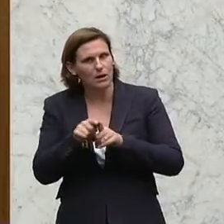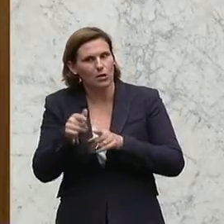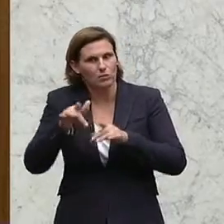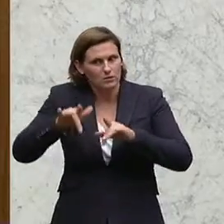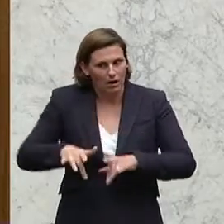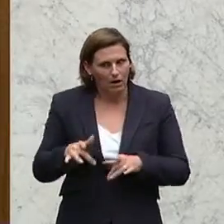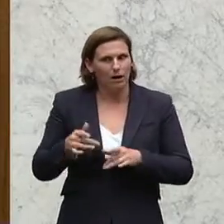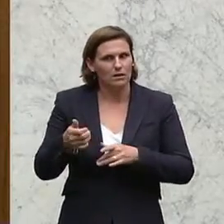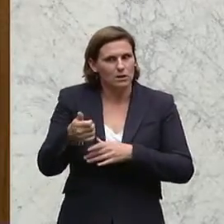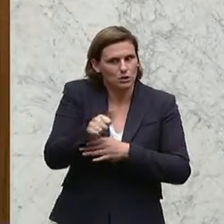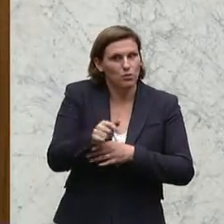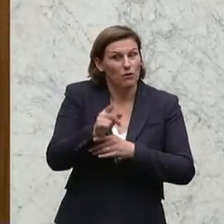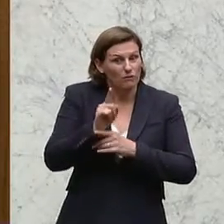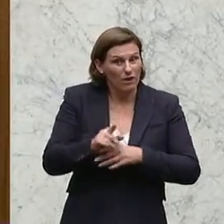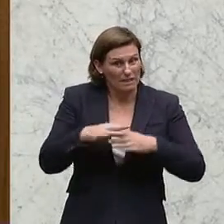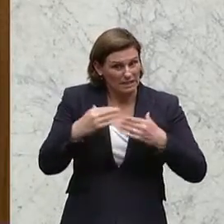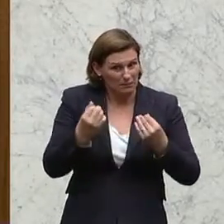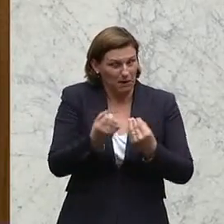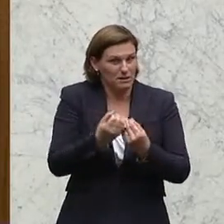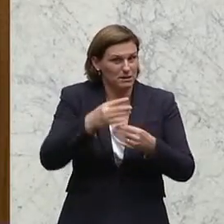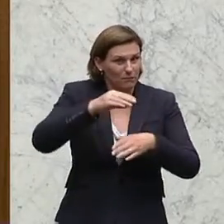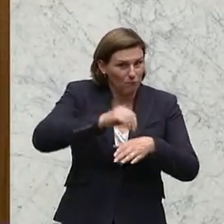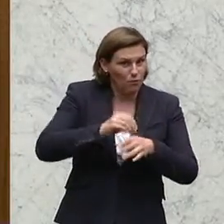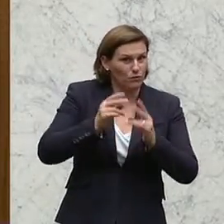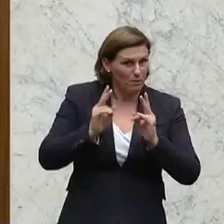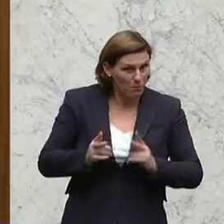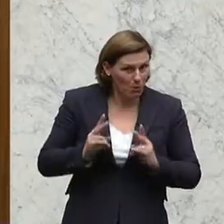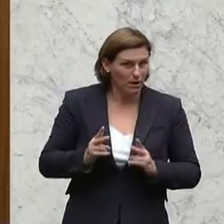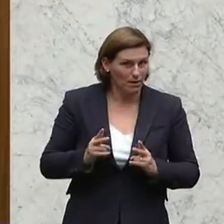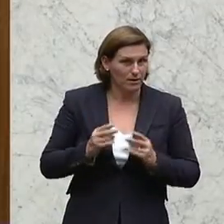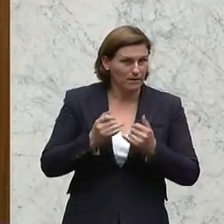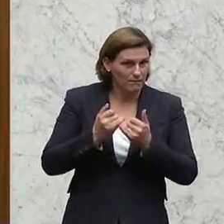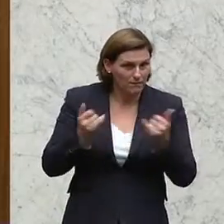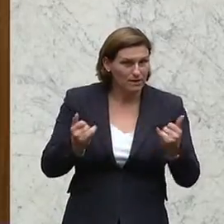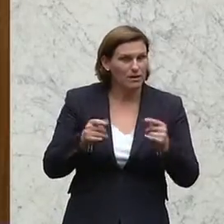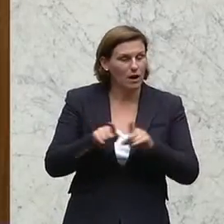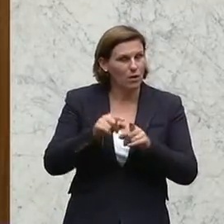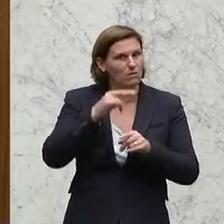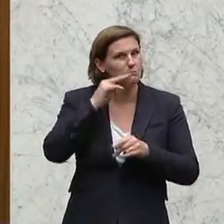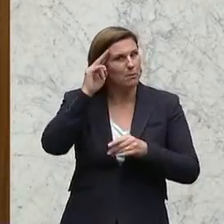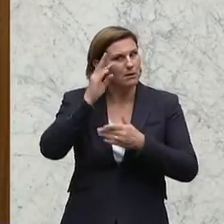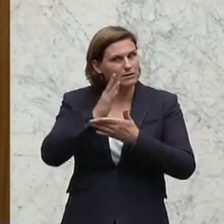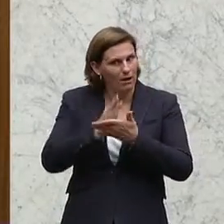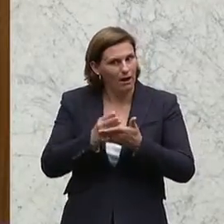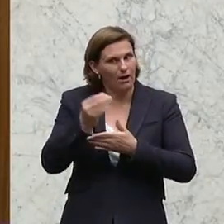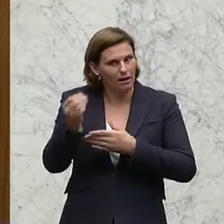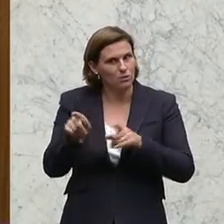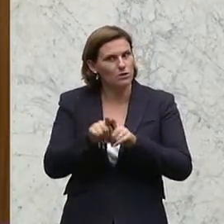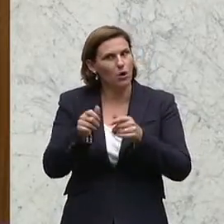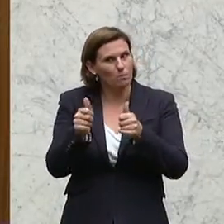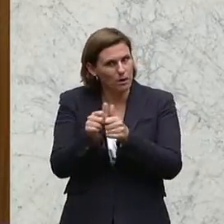wenn der gemeinsame Haushalt mit dem Vater ermöglicht wird. Und dann kann auch der Väteranteil und letztendlich auch